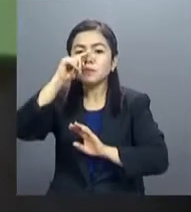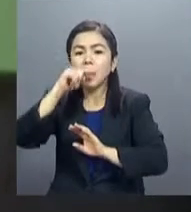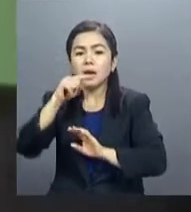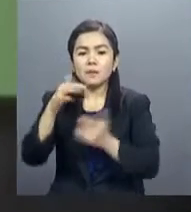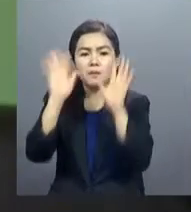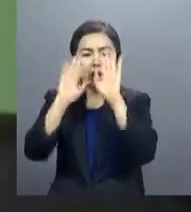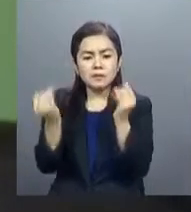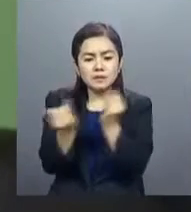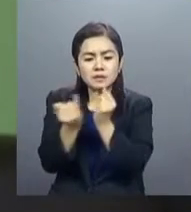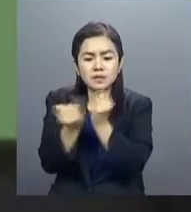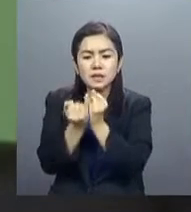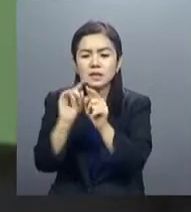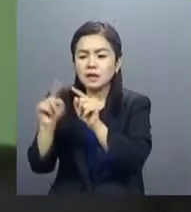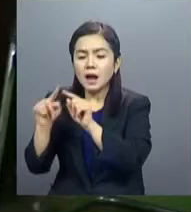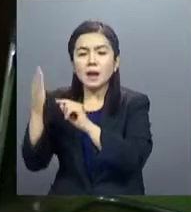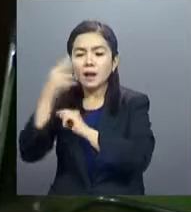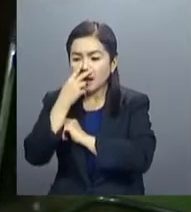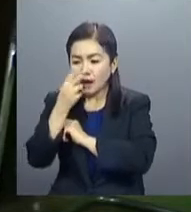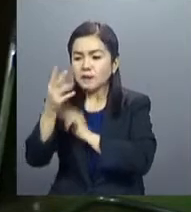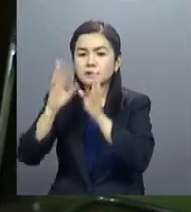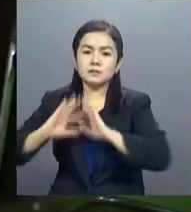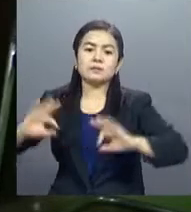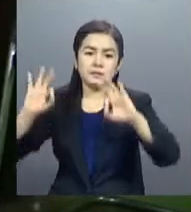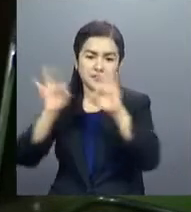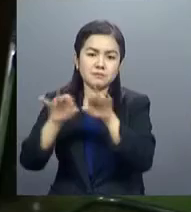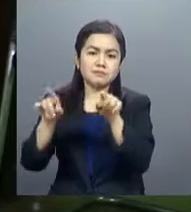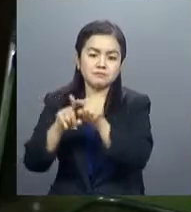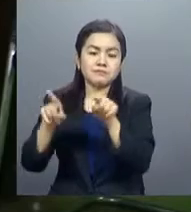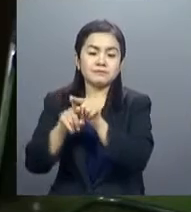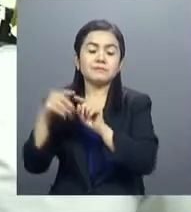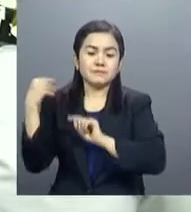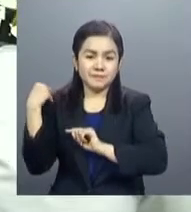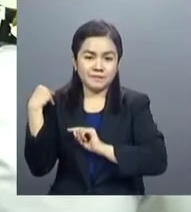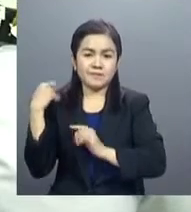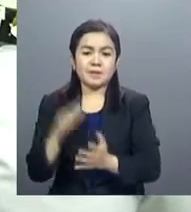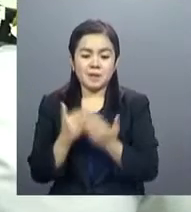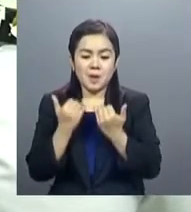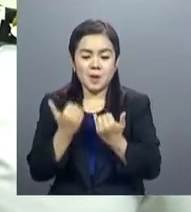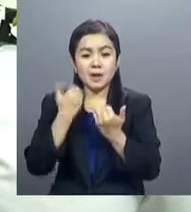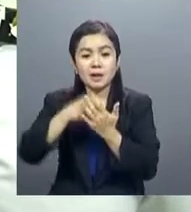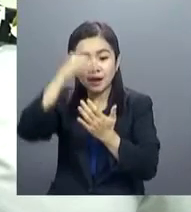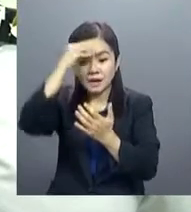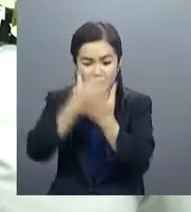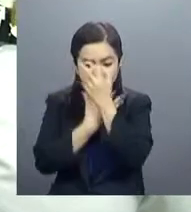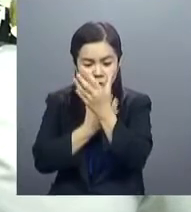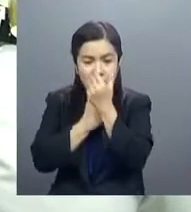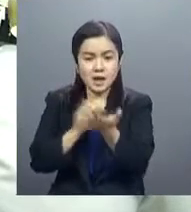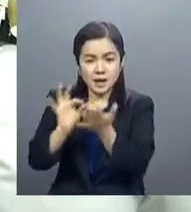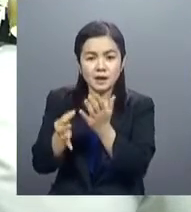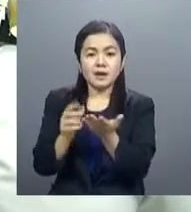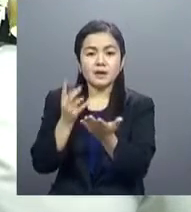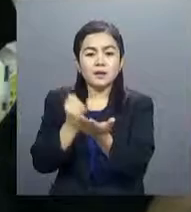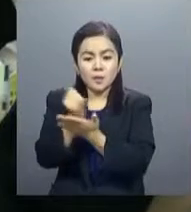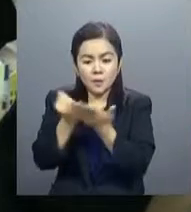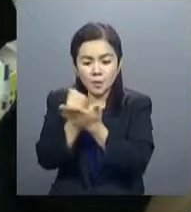จะคุ้นชินกับสิ่งใกล้ตัวก็จะเห็นความสำคัญมากขึ้นปัจจุบันมีนักศึกษาสนใจเรียนในสาขาที่เกี่ยวข้องกับ